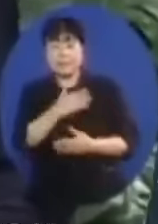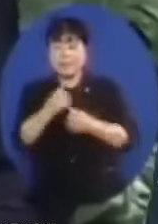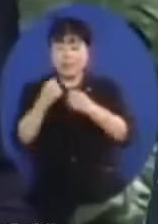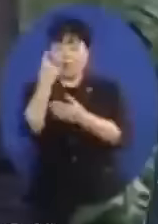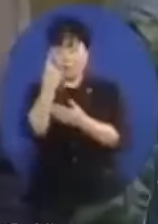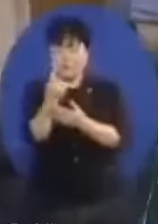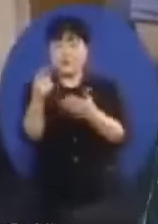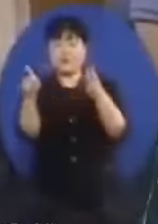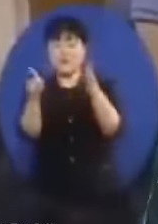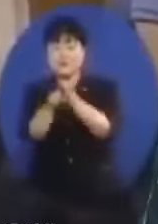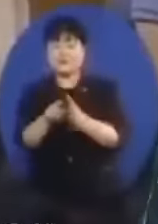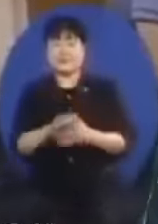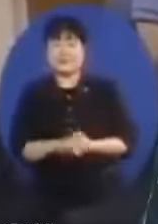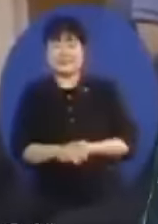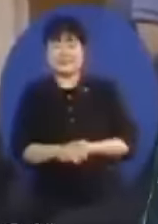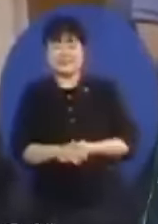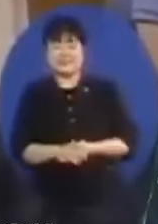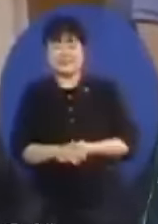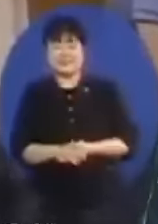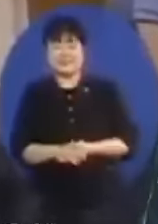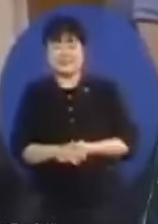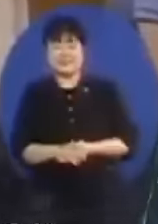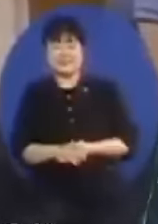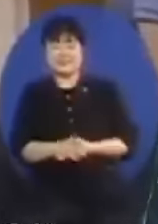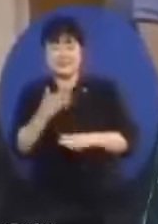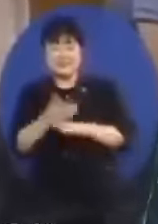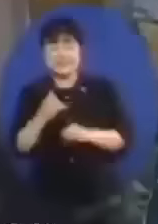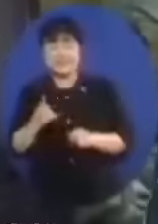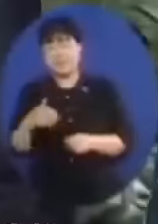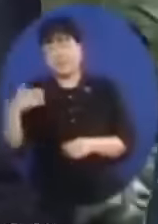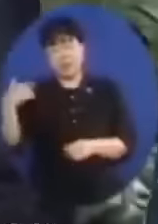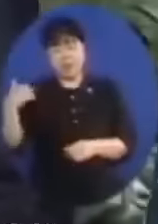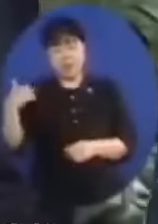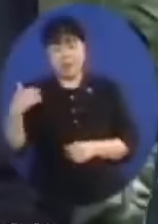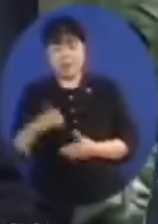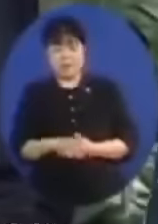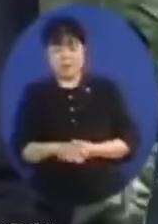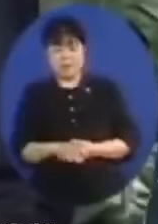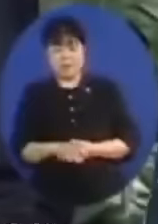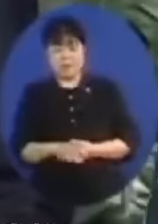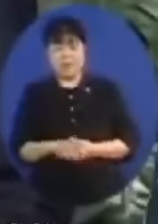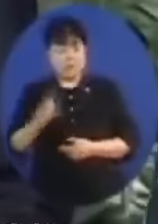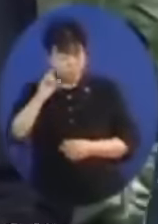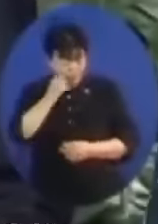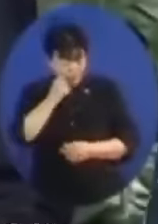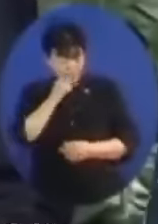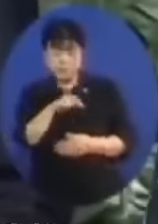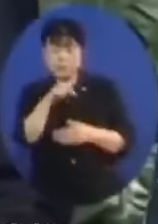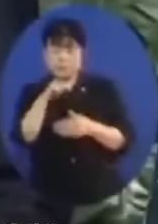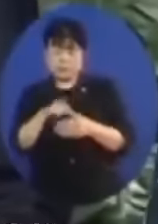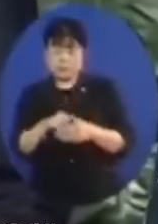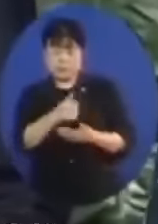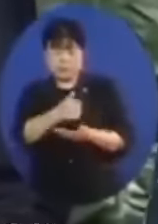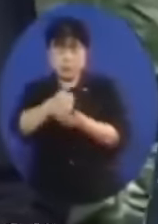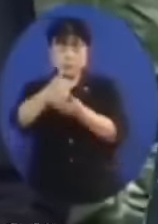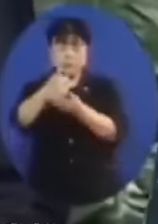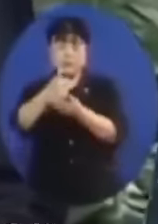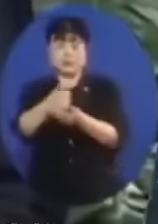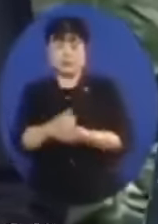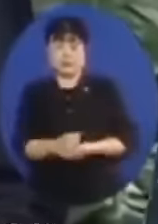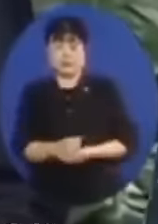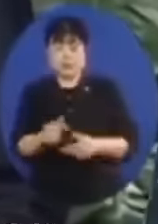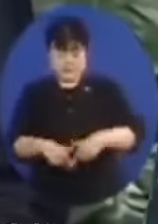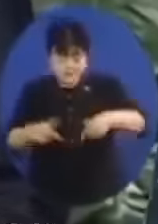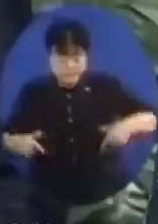건강이 다가오게 되는 것입니다. 남이 알지 못하는 그 시련과 어려움 속에서 주님의 긍휼과